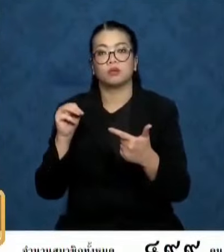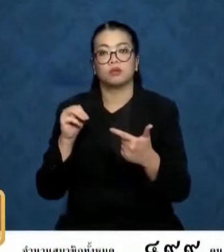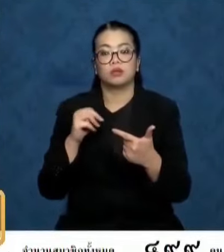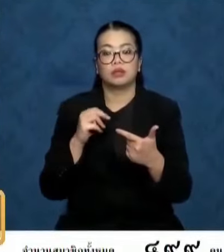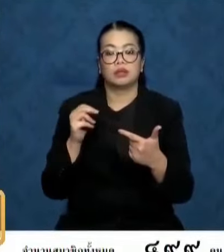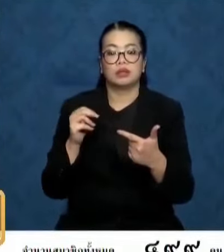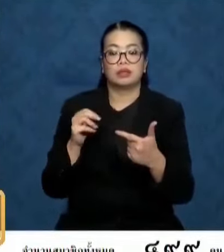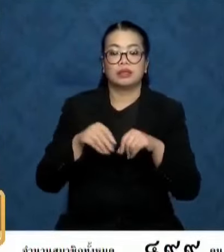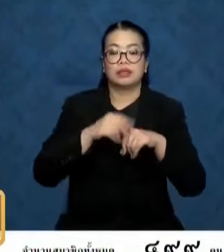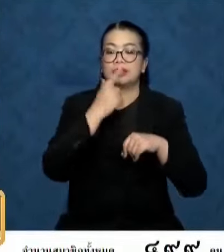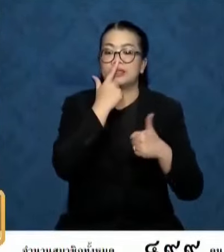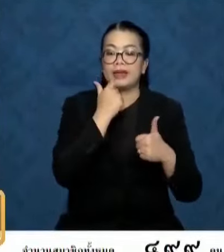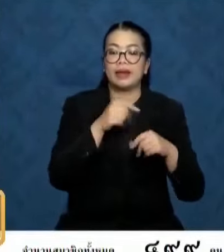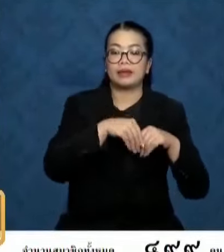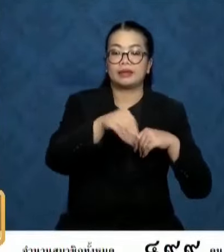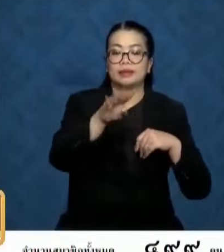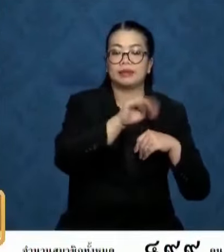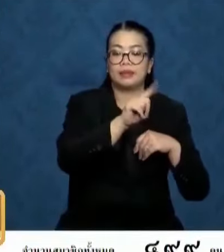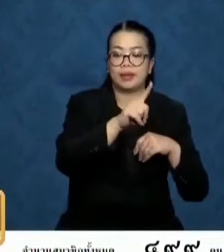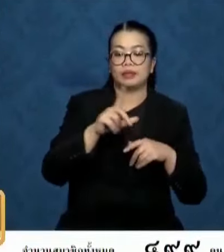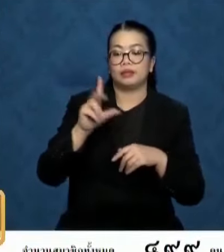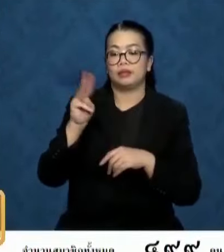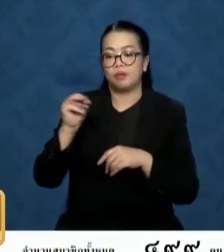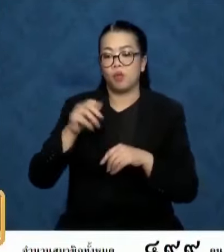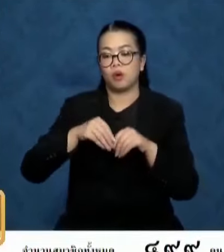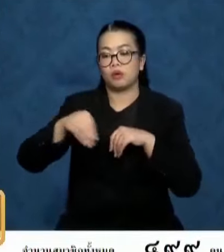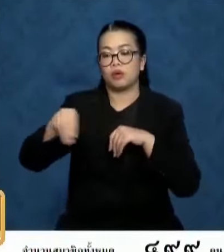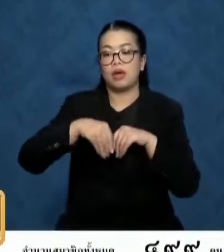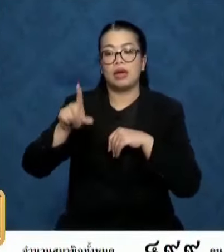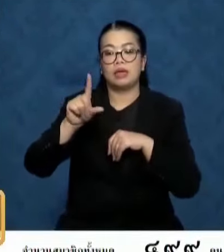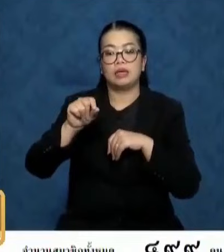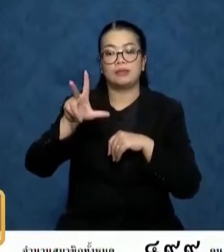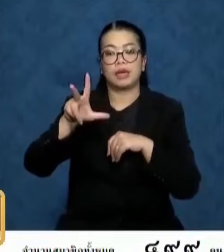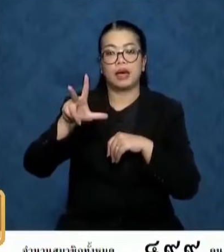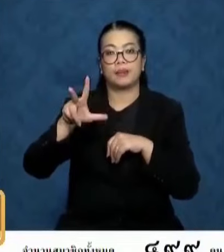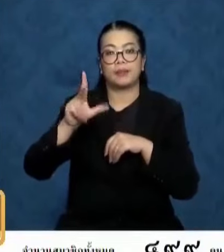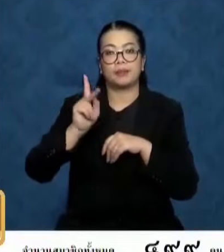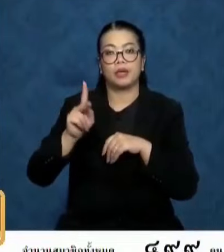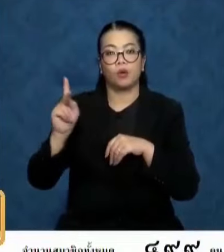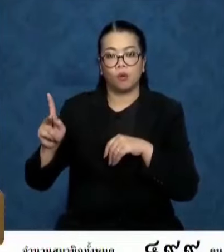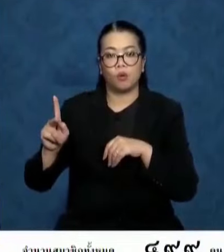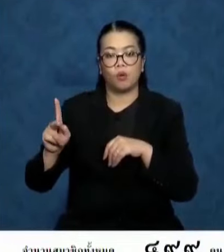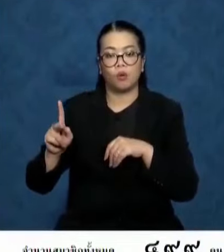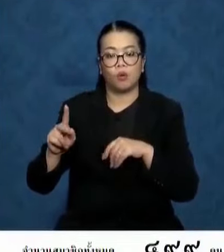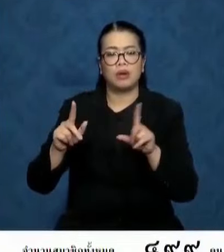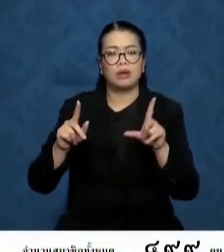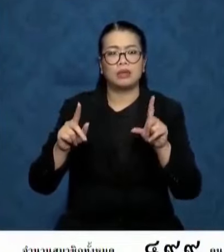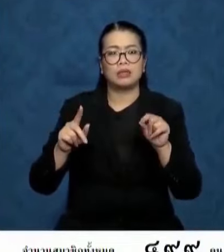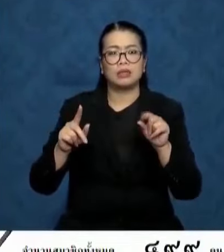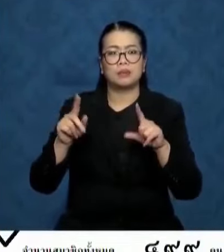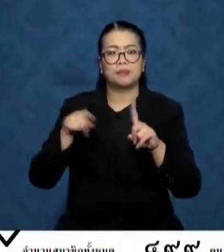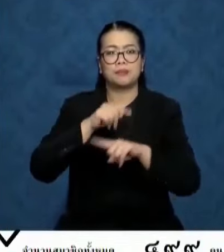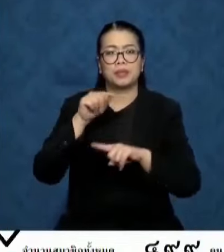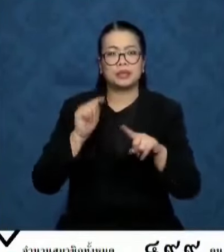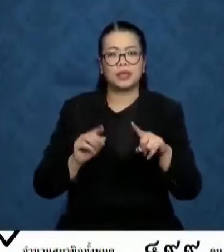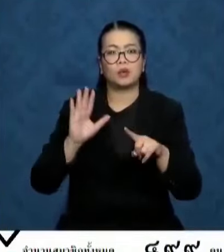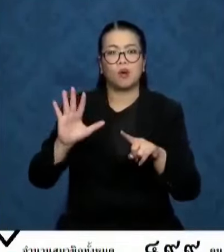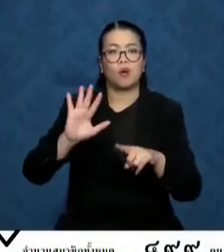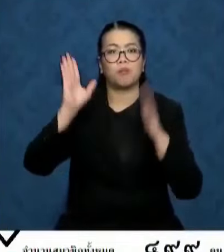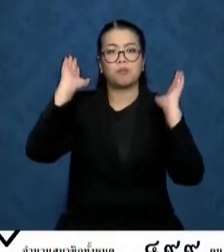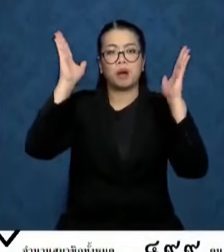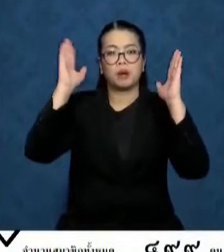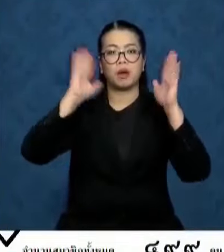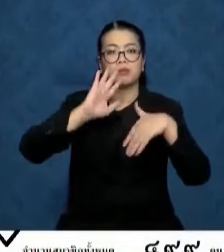ดง 41 กิโล สีม่วง 23 กิโลแค่ 23% ของเส้นทางทั้หมดที่หาเสียงไว้